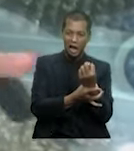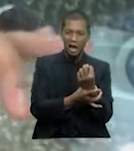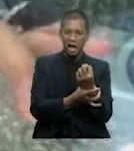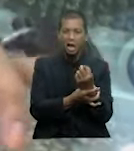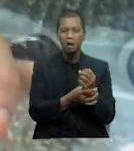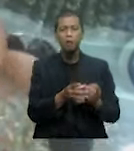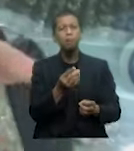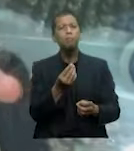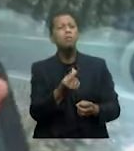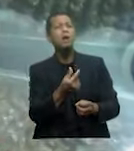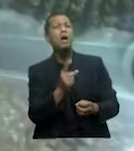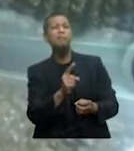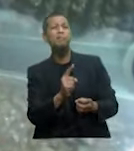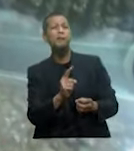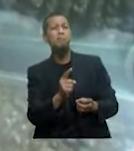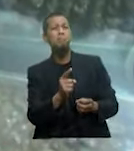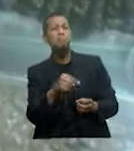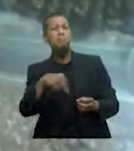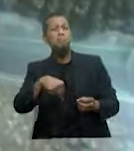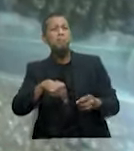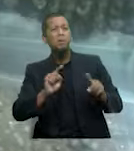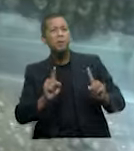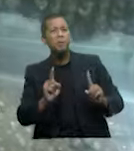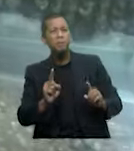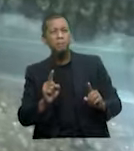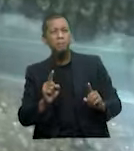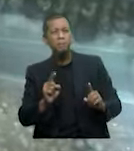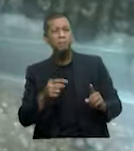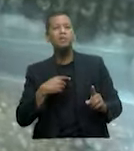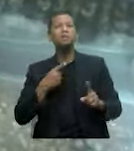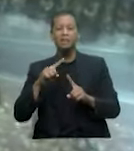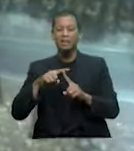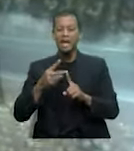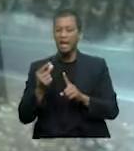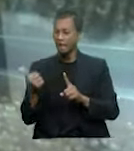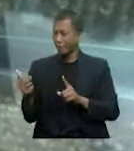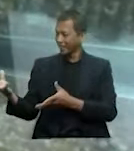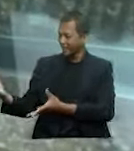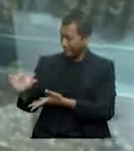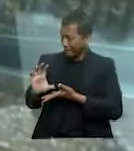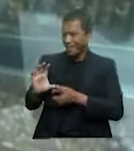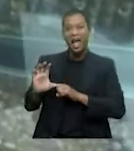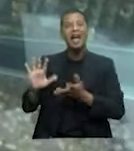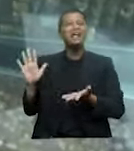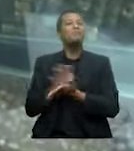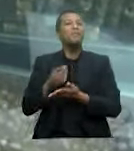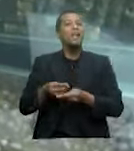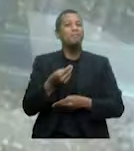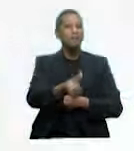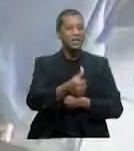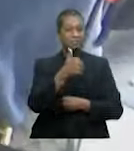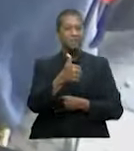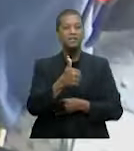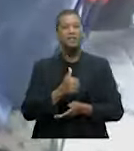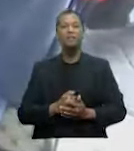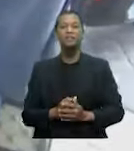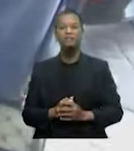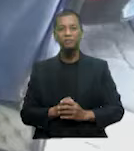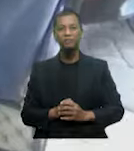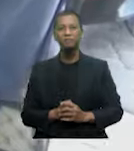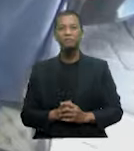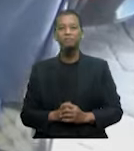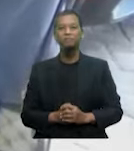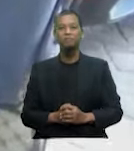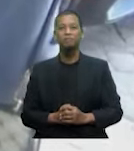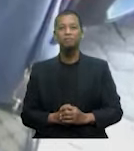menjelang? Soalnya THR-nya baru cair. Baru cair ya? Ini dipakai untuk merayakan. Iya Pak.